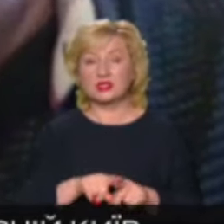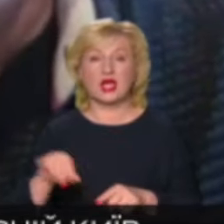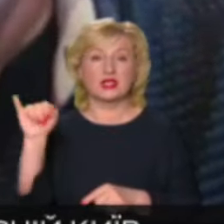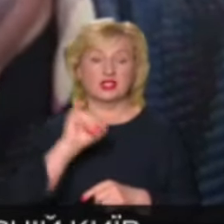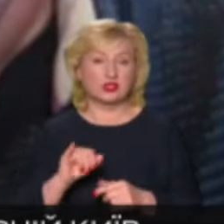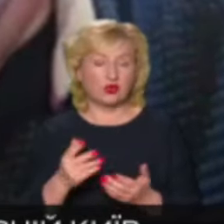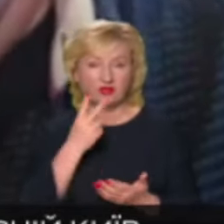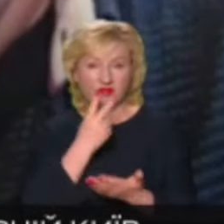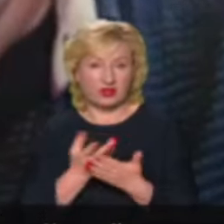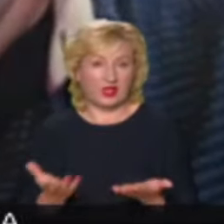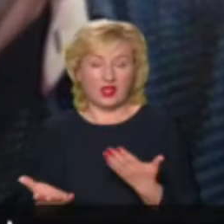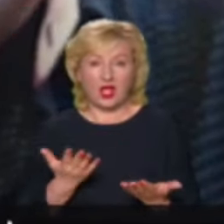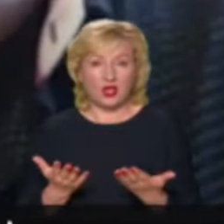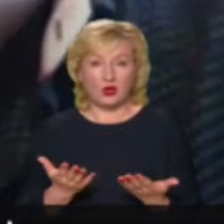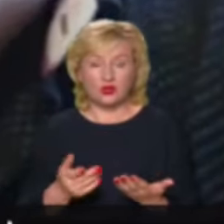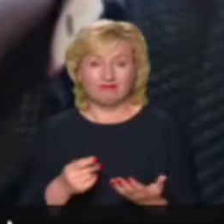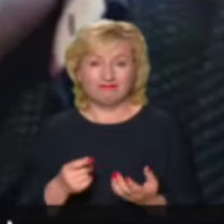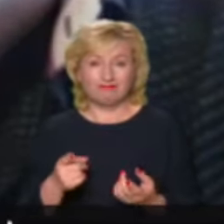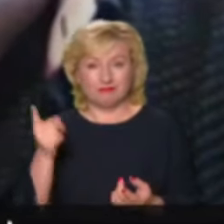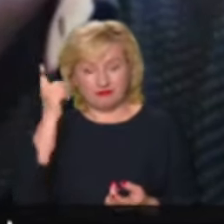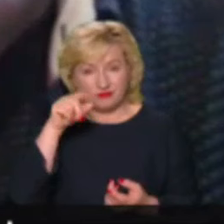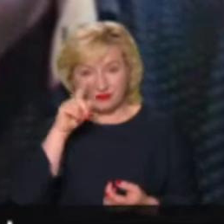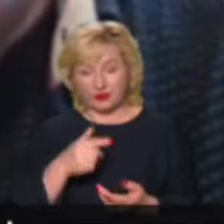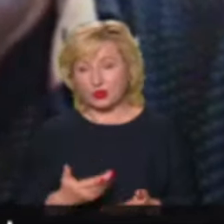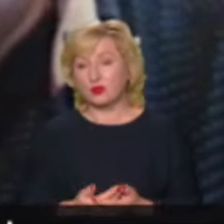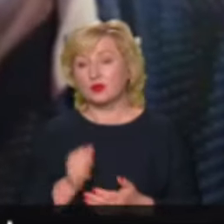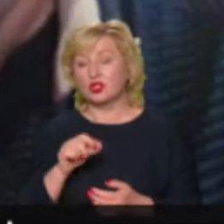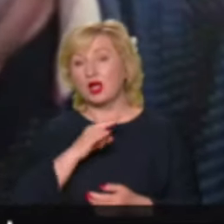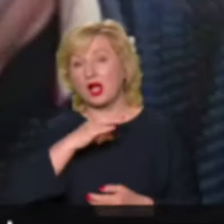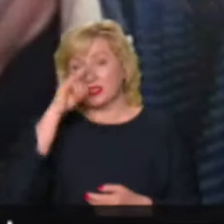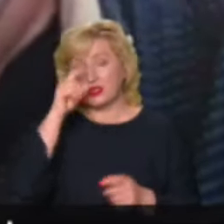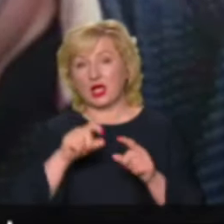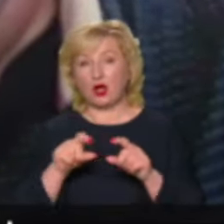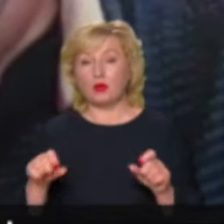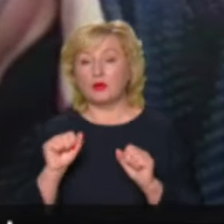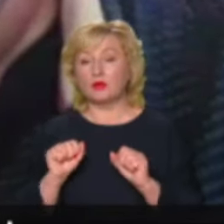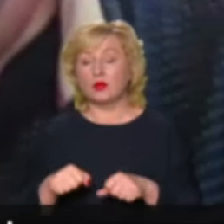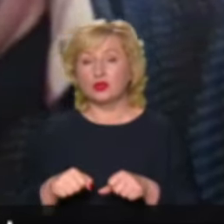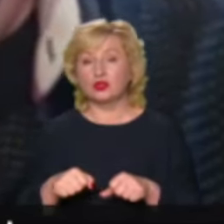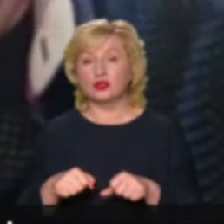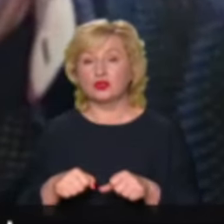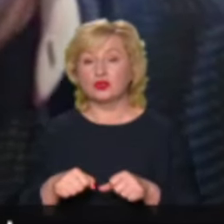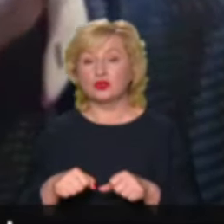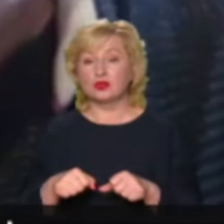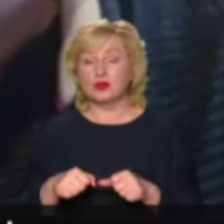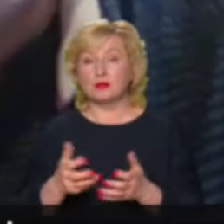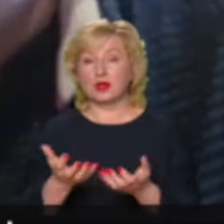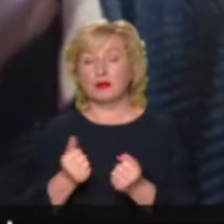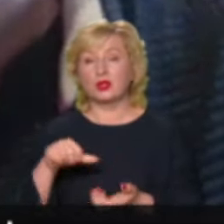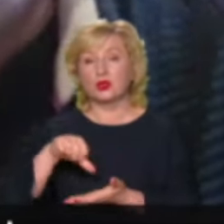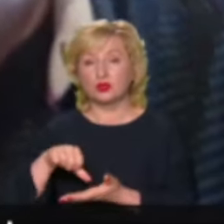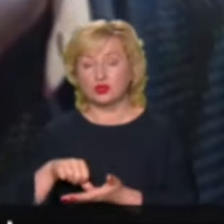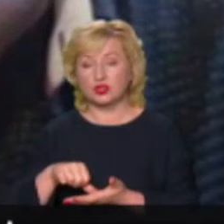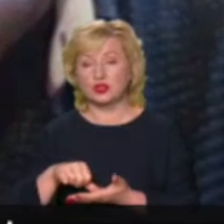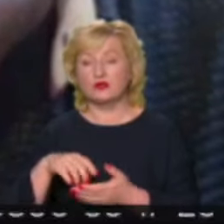виглядає якоюсь такою бульбашкою. Ну хоча можна там казахстанські компанії можуть там приймати участь в цих торгах,